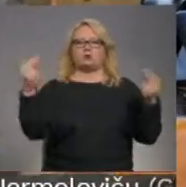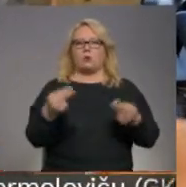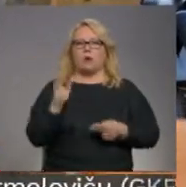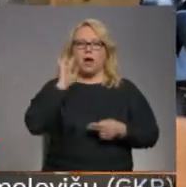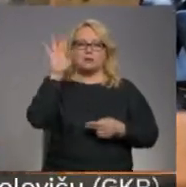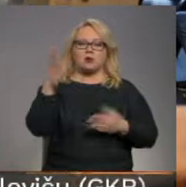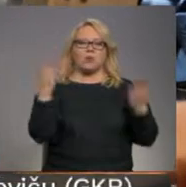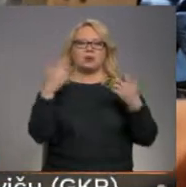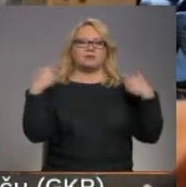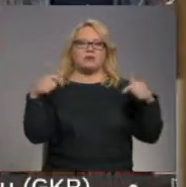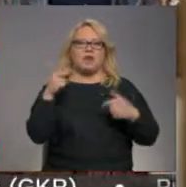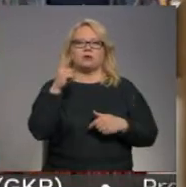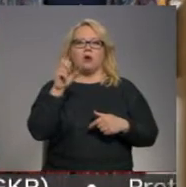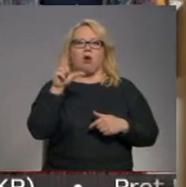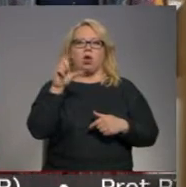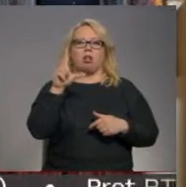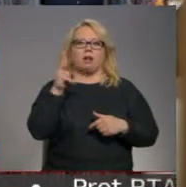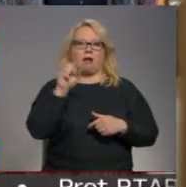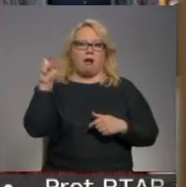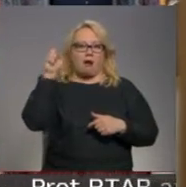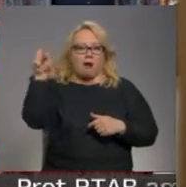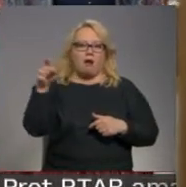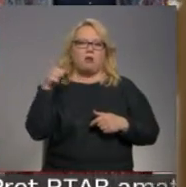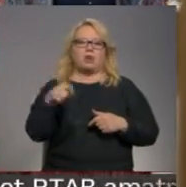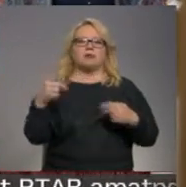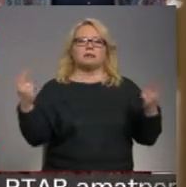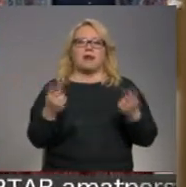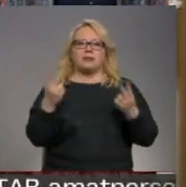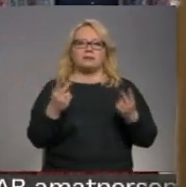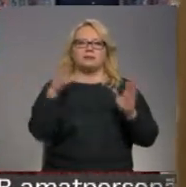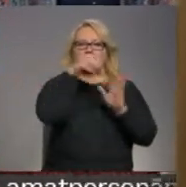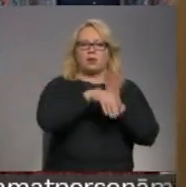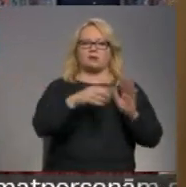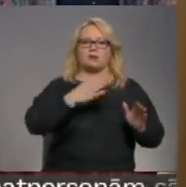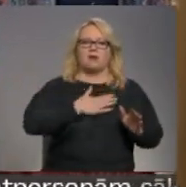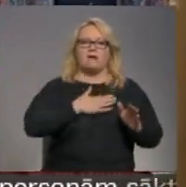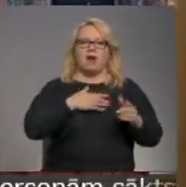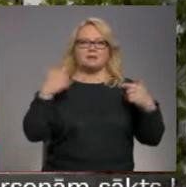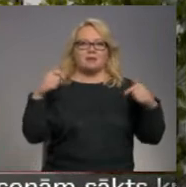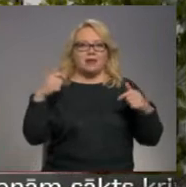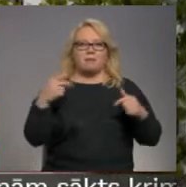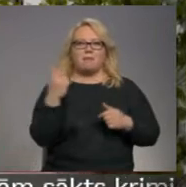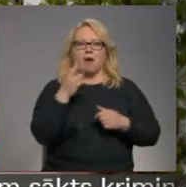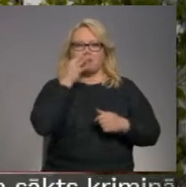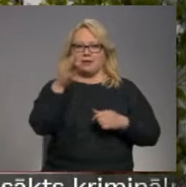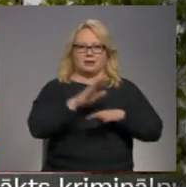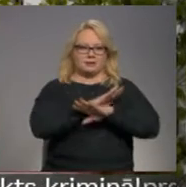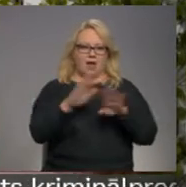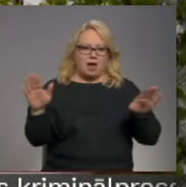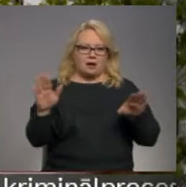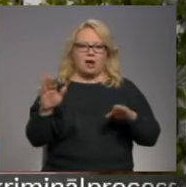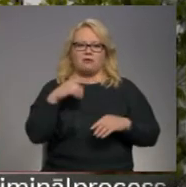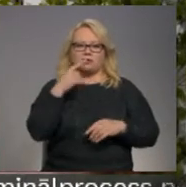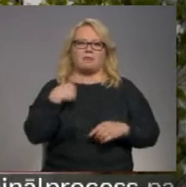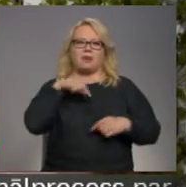kuras svinēšot kolkā. Kādas lībiešu tradīcijas iekļaus savās svinībās, pāris gan neatklāja. Man arī asinīs ir